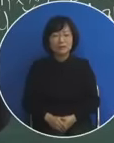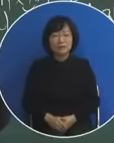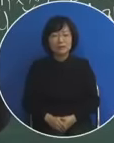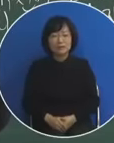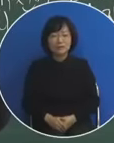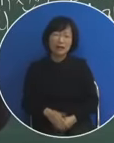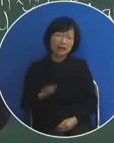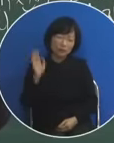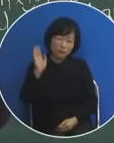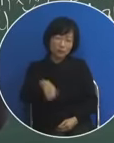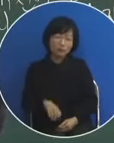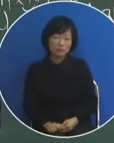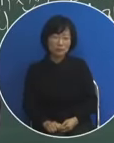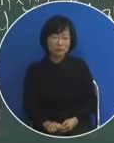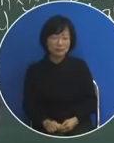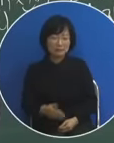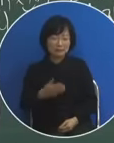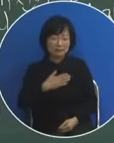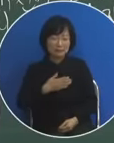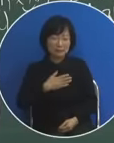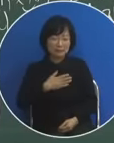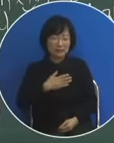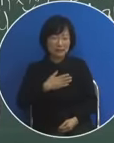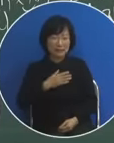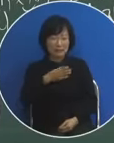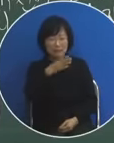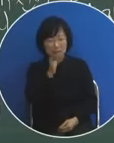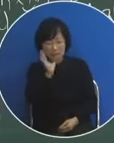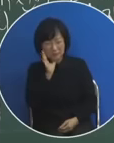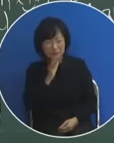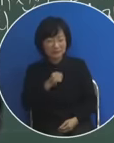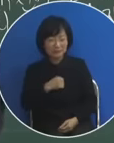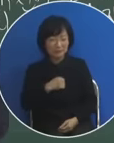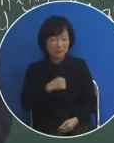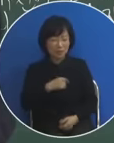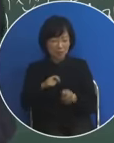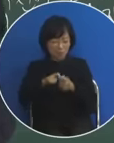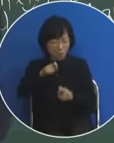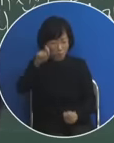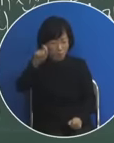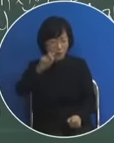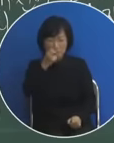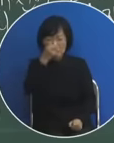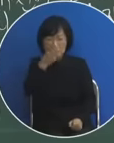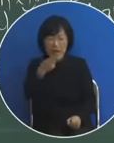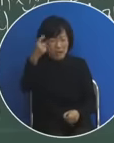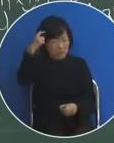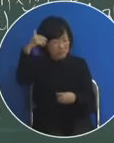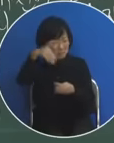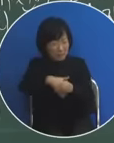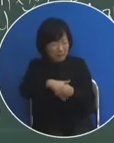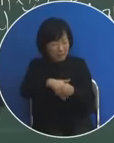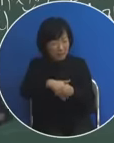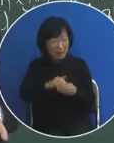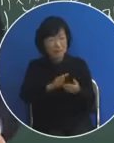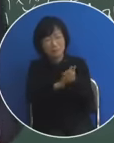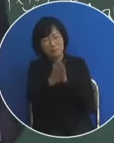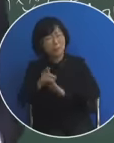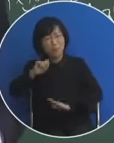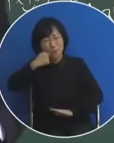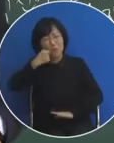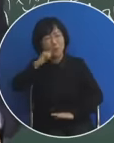게 안 바뀌어 가지고 나이 많은 사람 잘 안 바뀌거든요. And those who are older might think oh my imprint doesn't change and it doesn't really change that easily. 근데